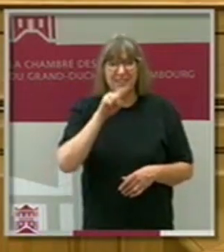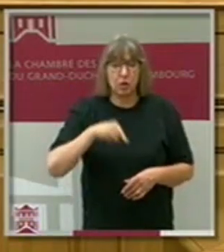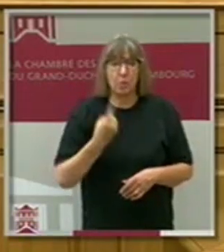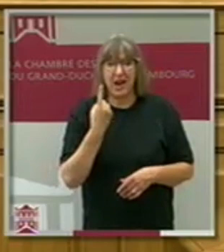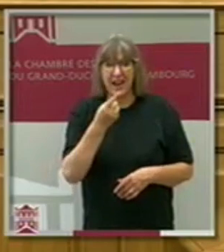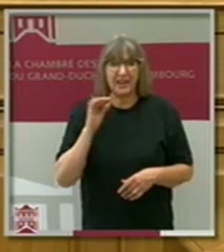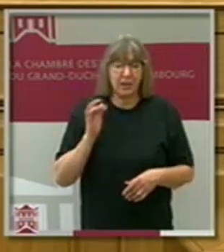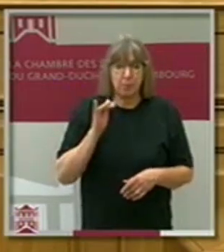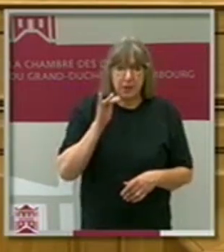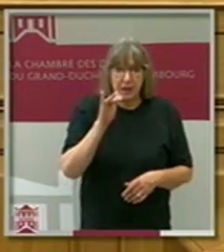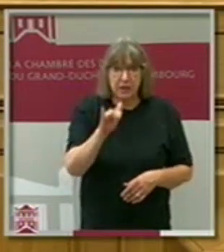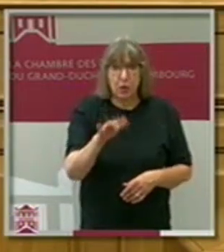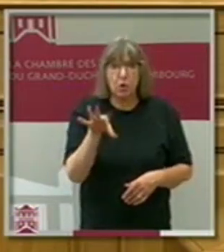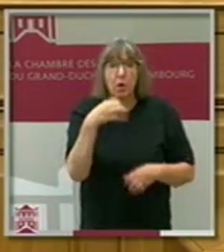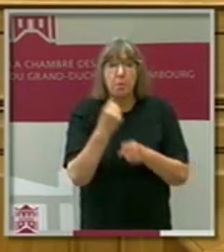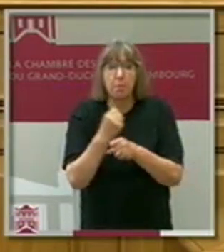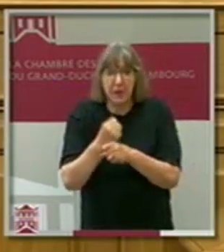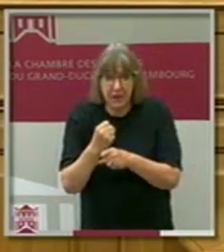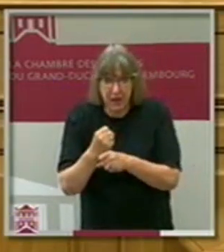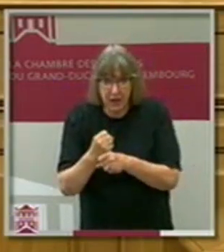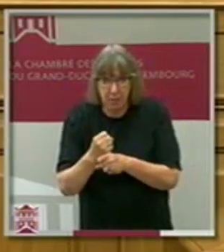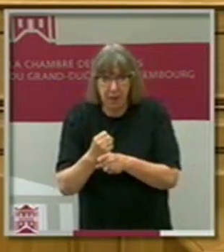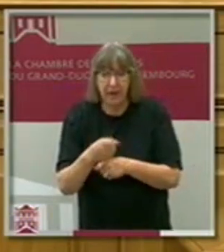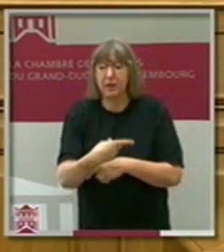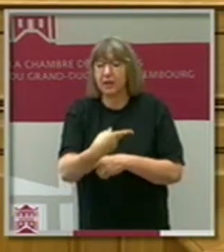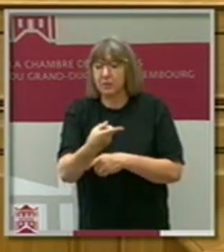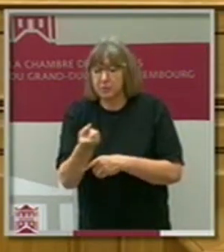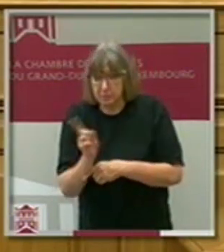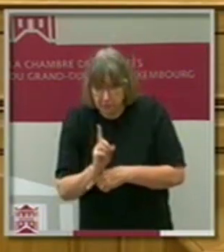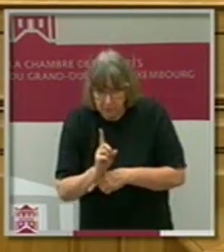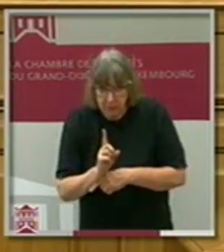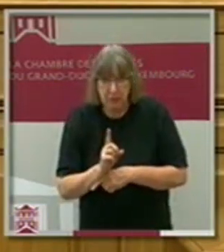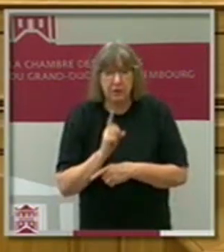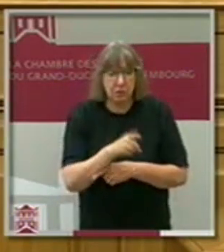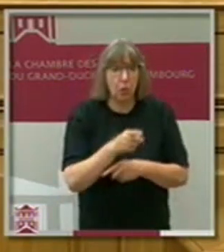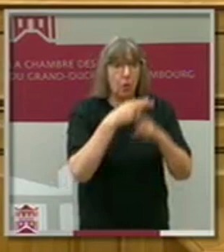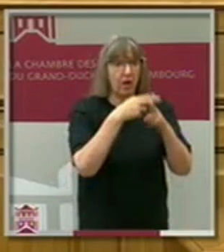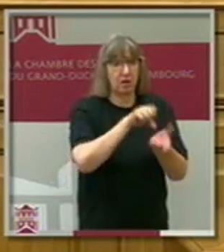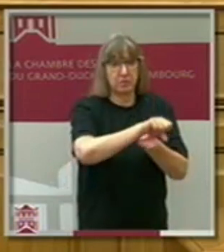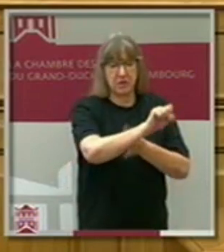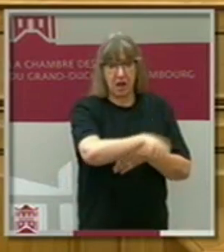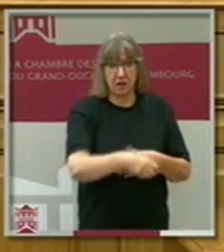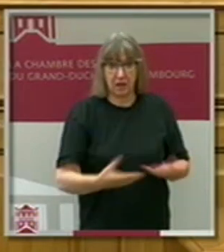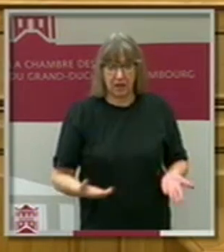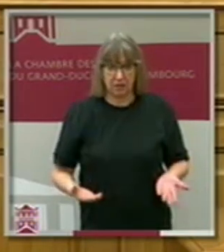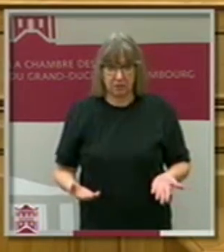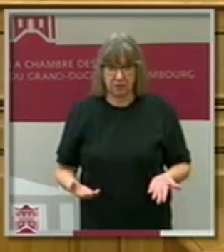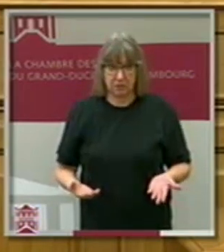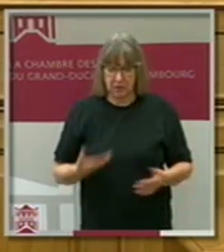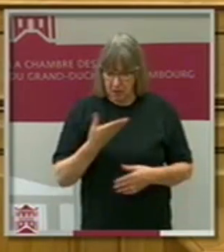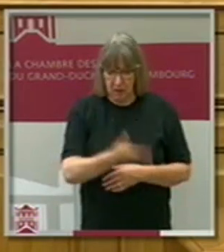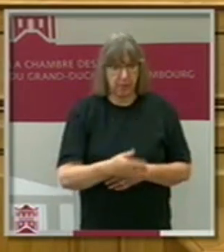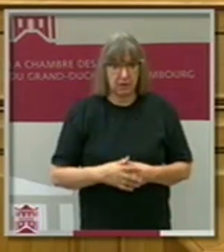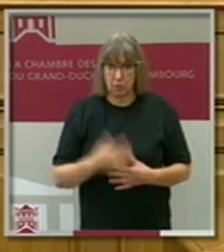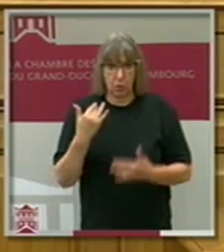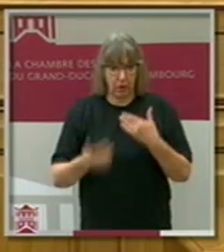alte Menschenverstand an, dass das nicht kann abgehen. Und einfach wird refusiert, für über das Problem